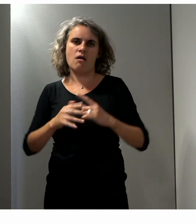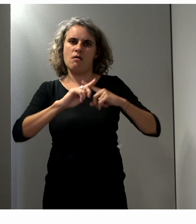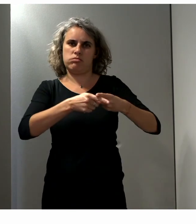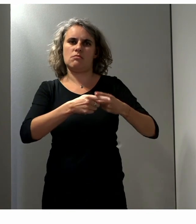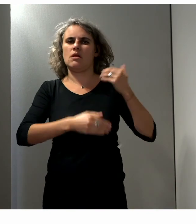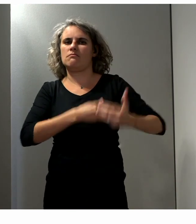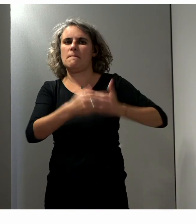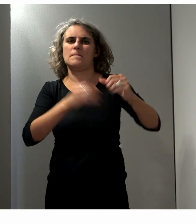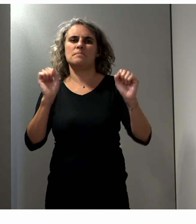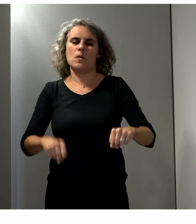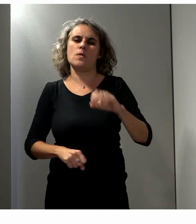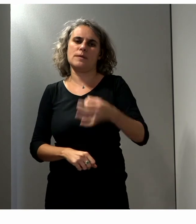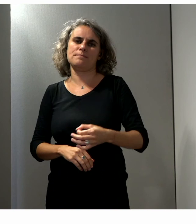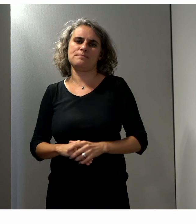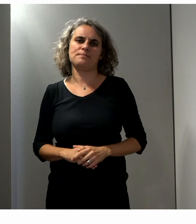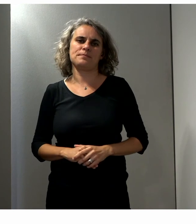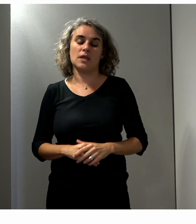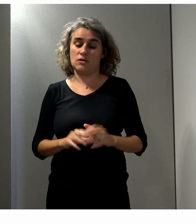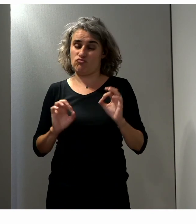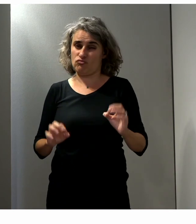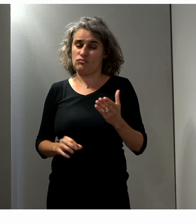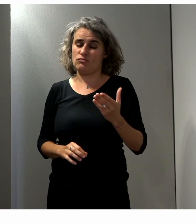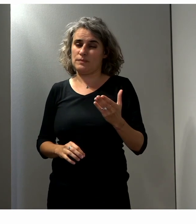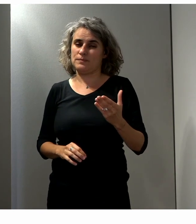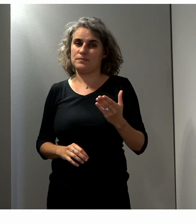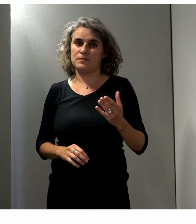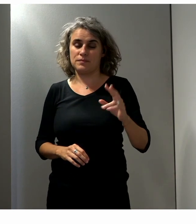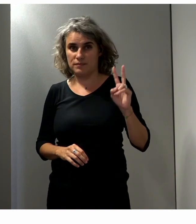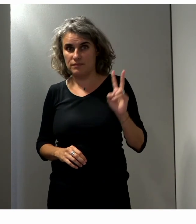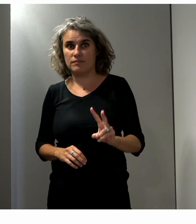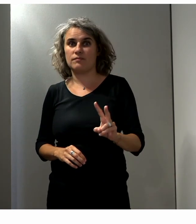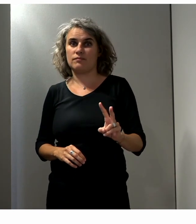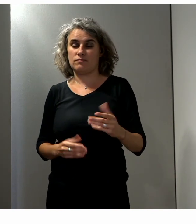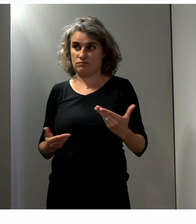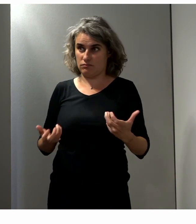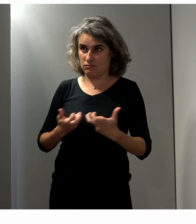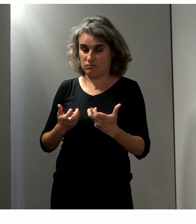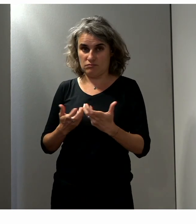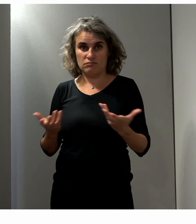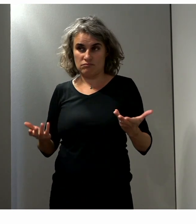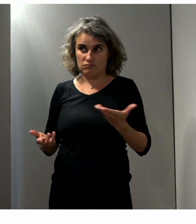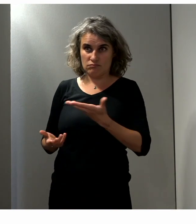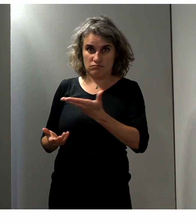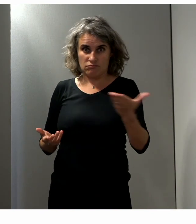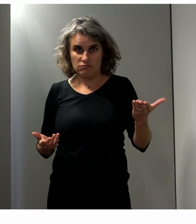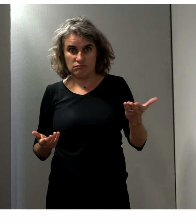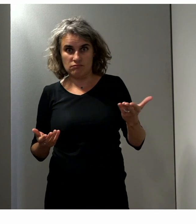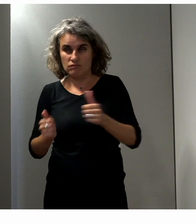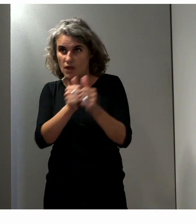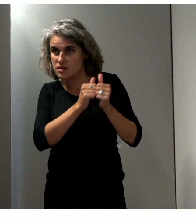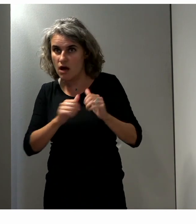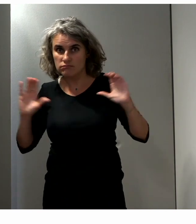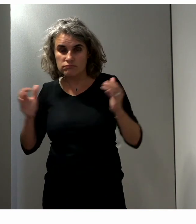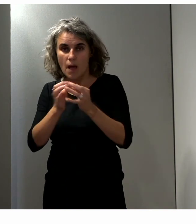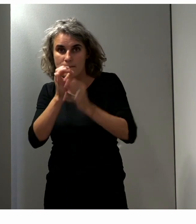permet de progresser. Et j'insiste sur cette idée d'avoir très régulièrement ce rendez-vous avec les Français pour leur dire, écoutez, voilà où est-ce